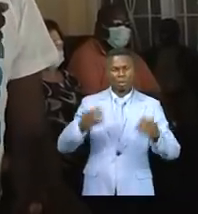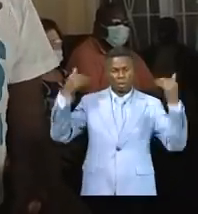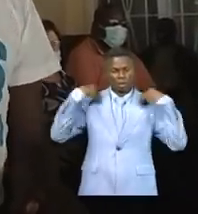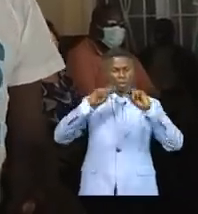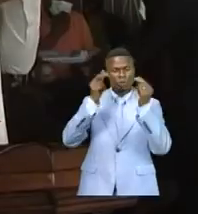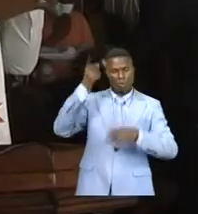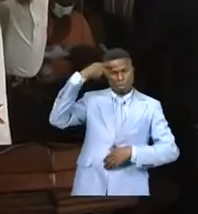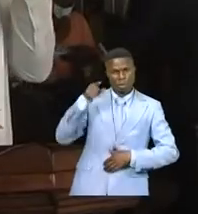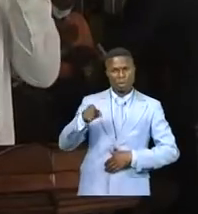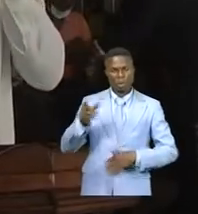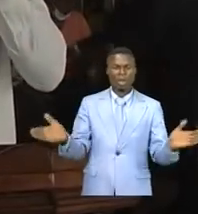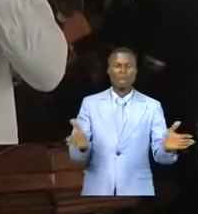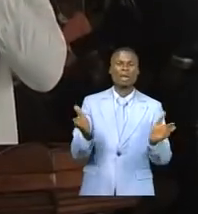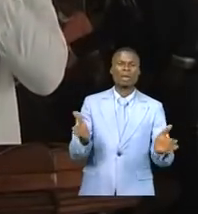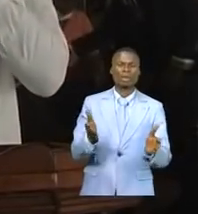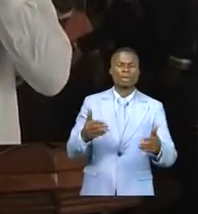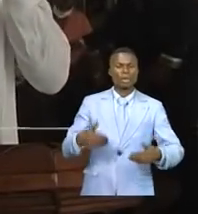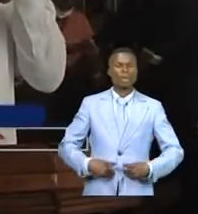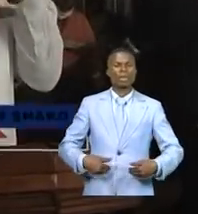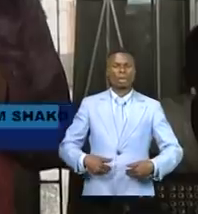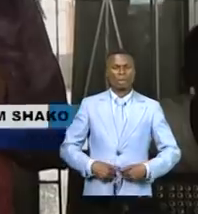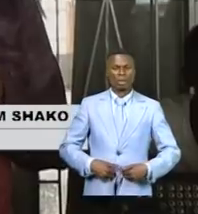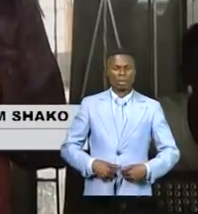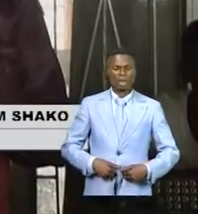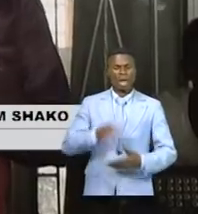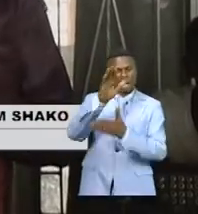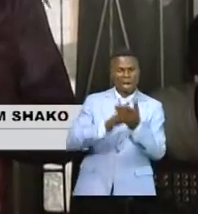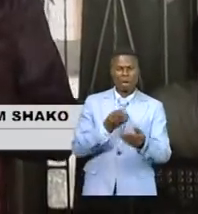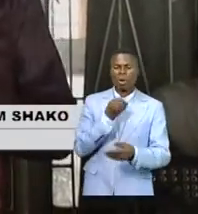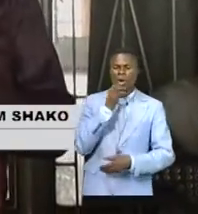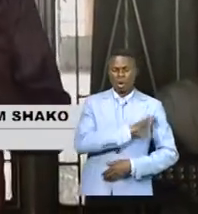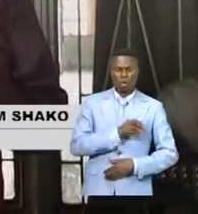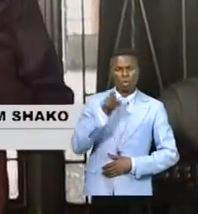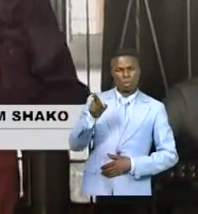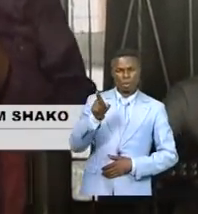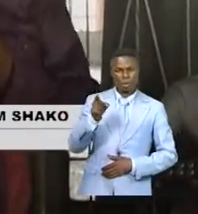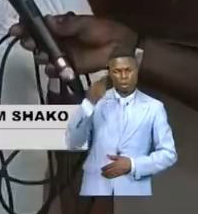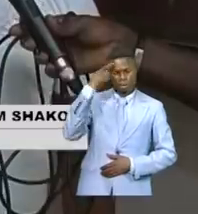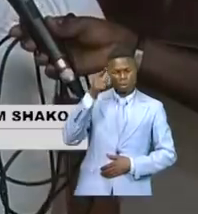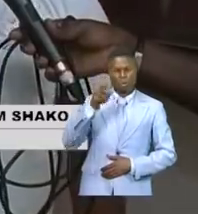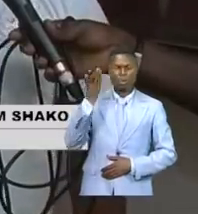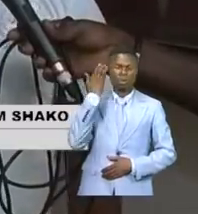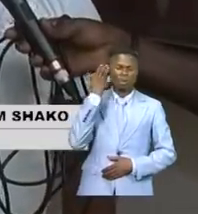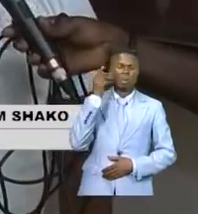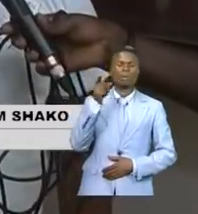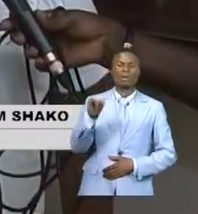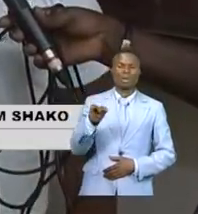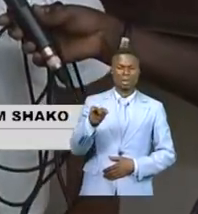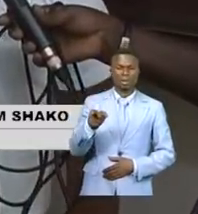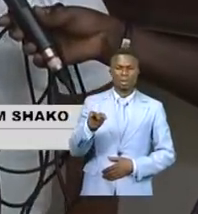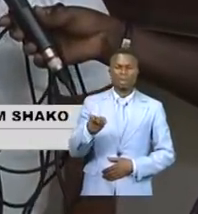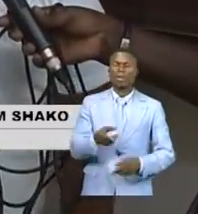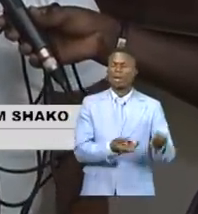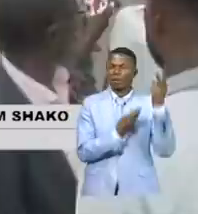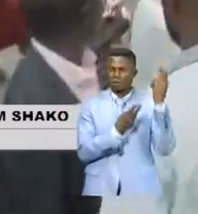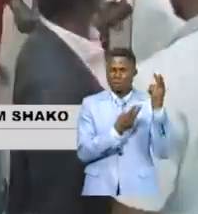parti d'encourager la jeunesse à s'approprier les valeurs prônées par Frédéric Kibasa Maliba,